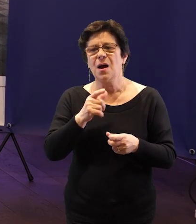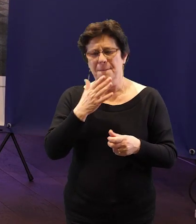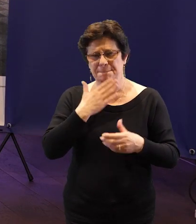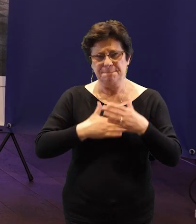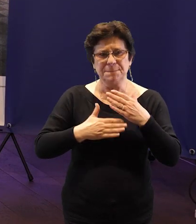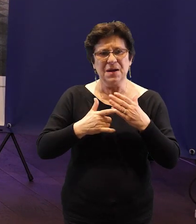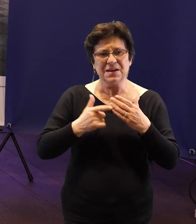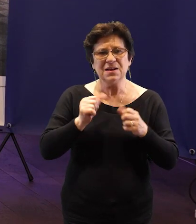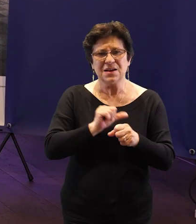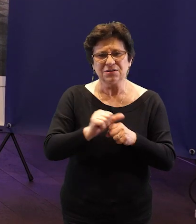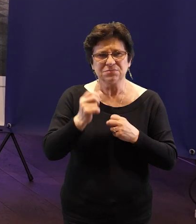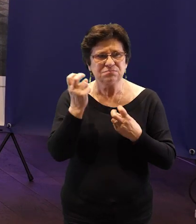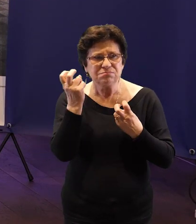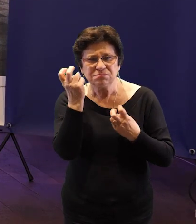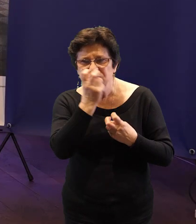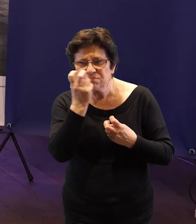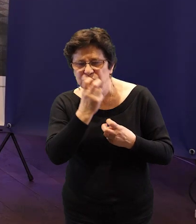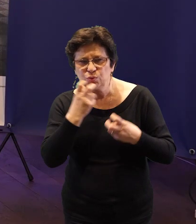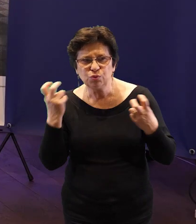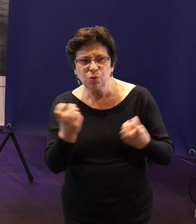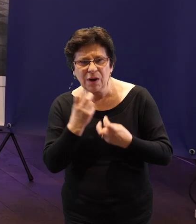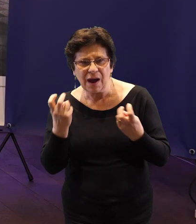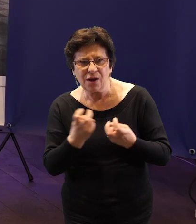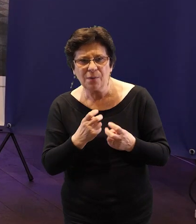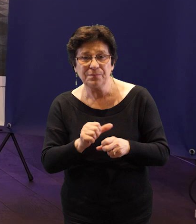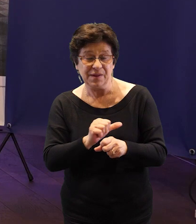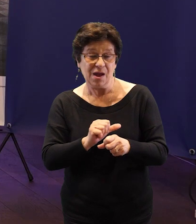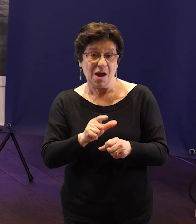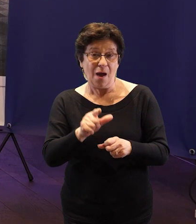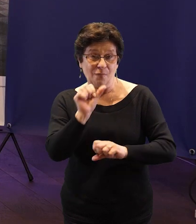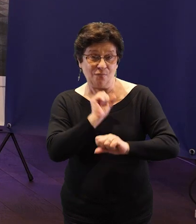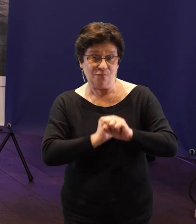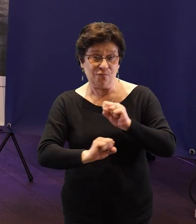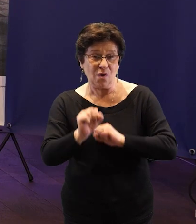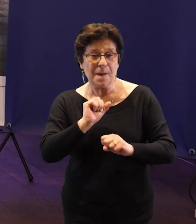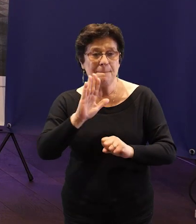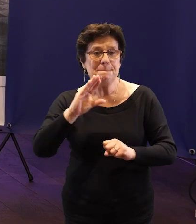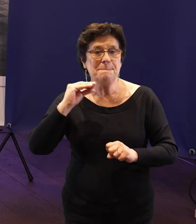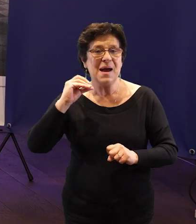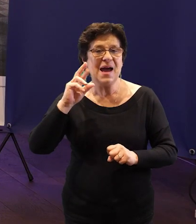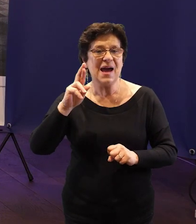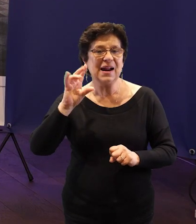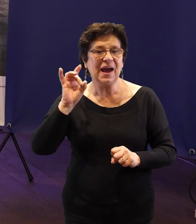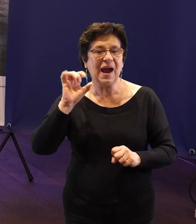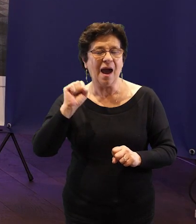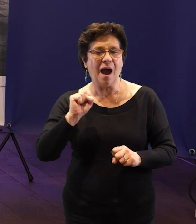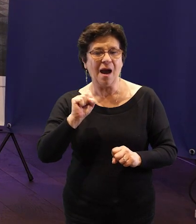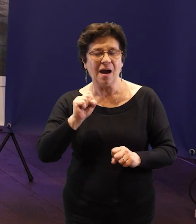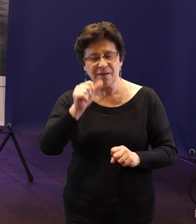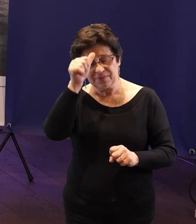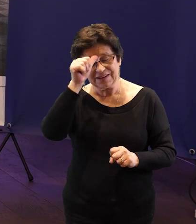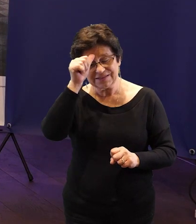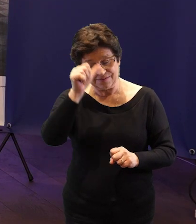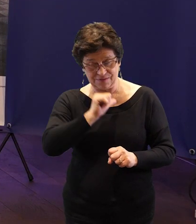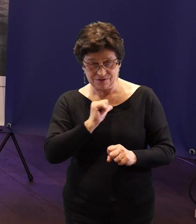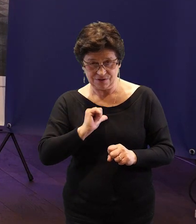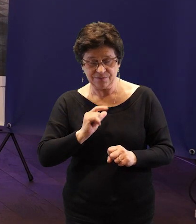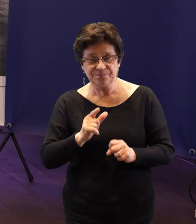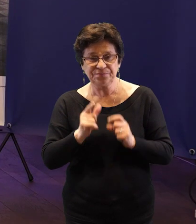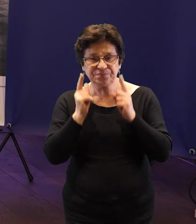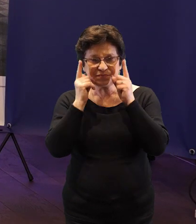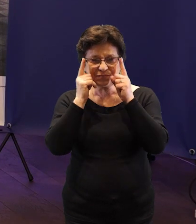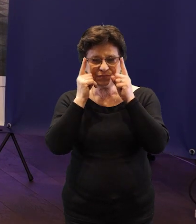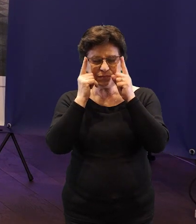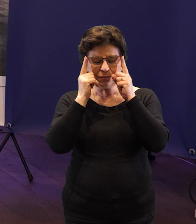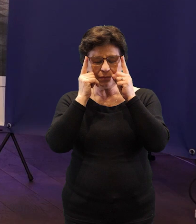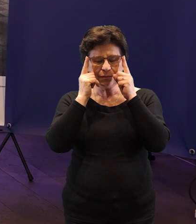przykład włoski badacz Maurizio Verga. Ja go poznałem przez internet. W sumie to gdyby nie internet,